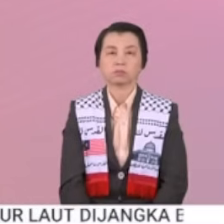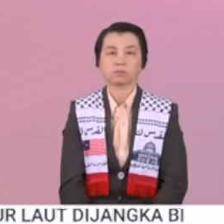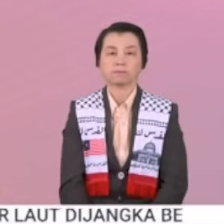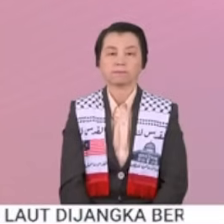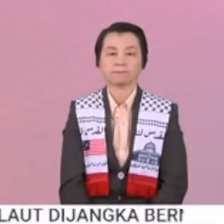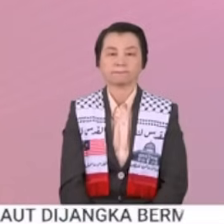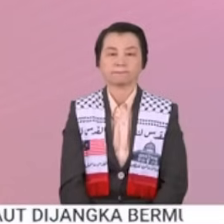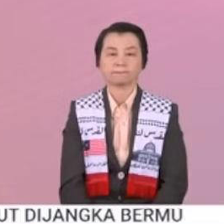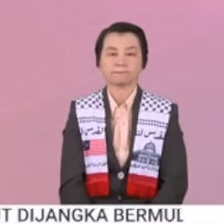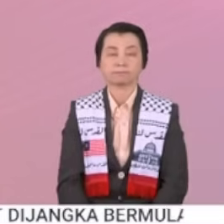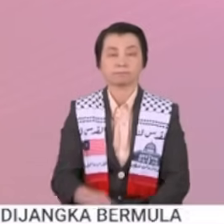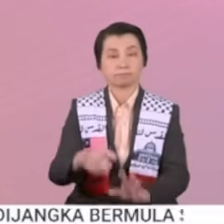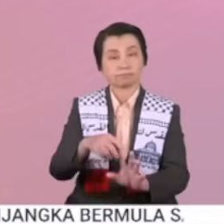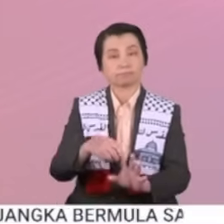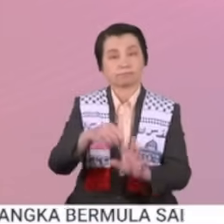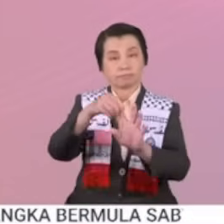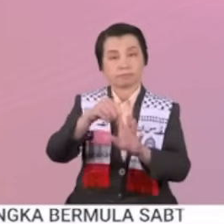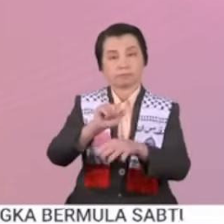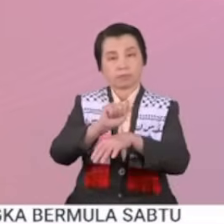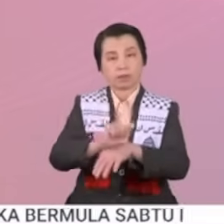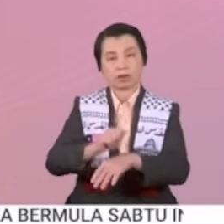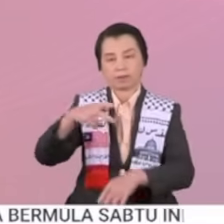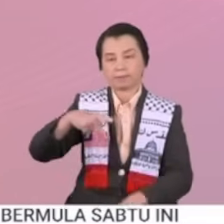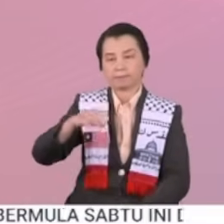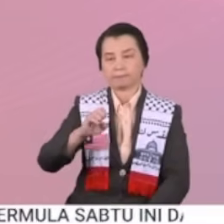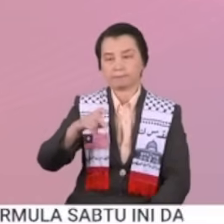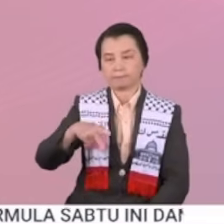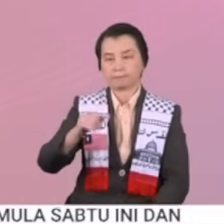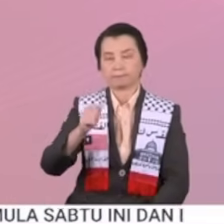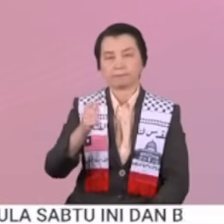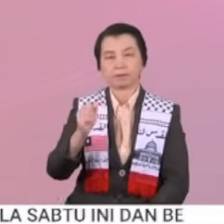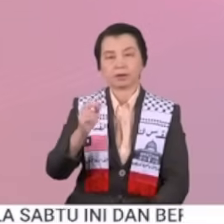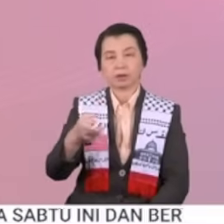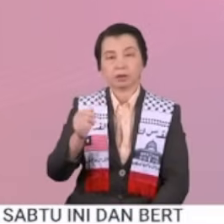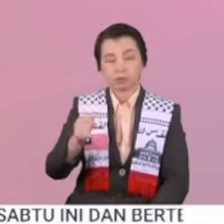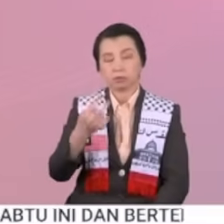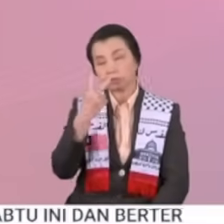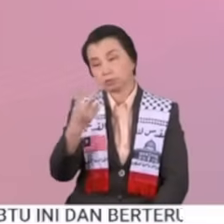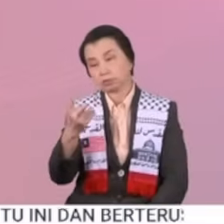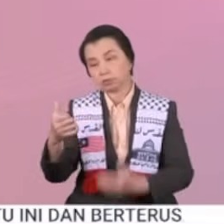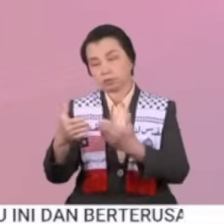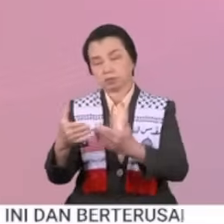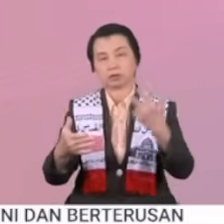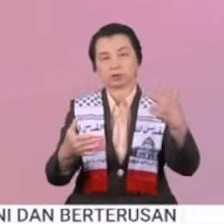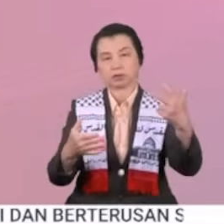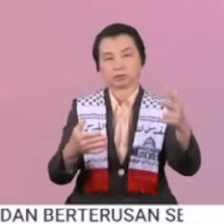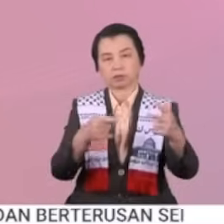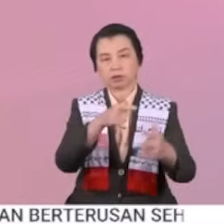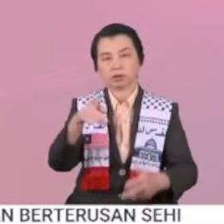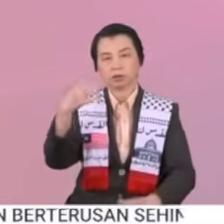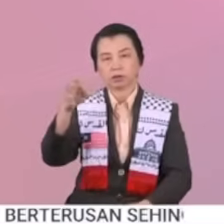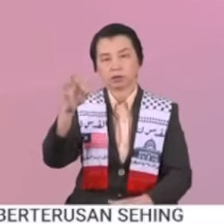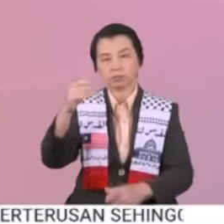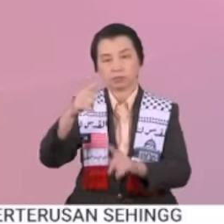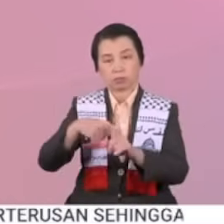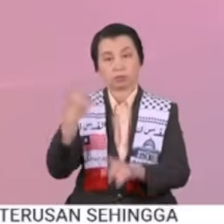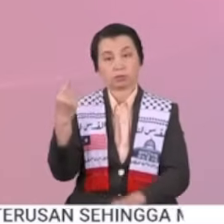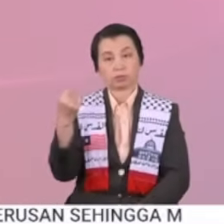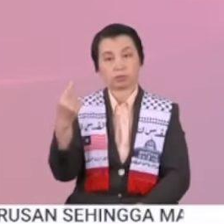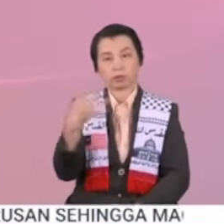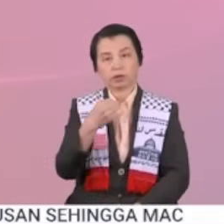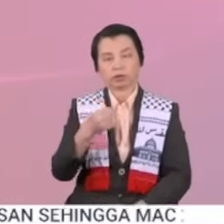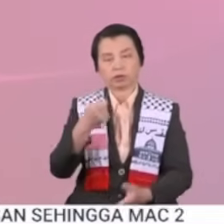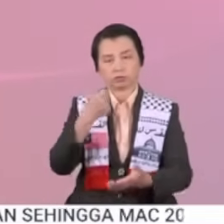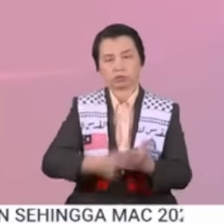sekarang keunikan adat perpatih orang ramai boleh menyaksikan secara lebih dekat pada 17 hingga 19 November ini dan